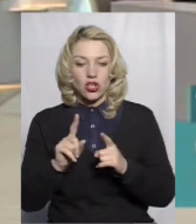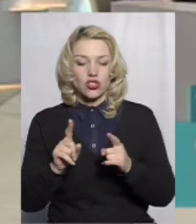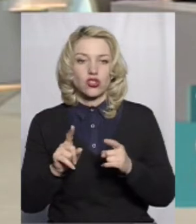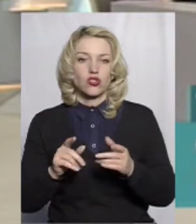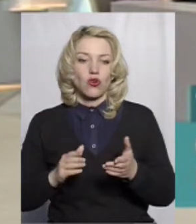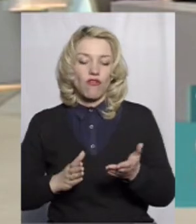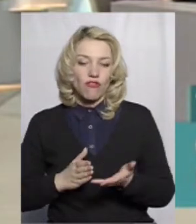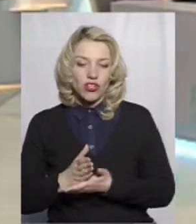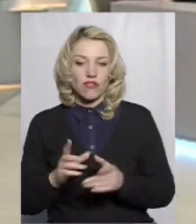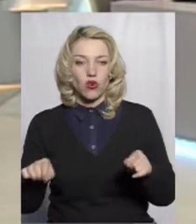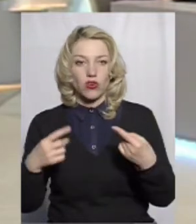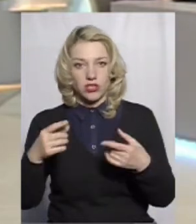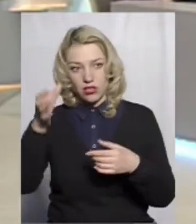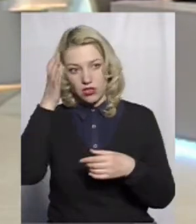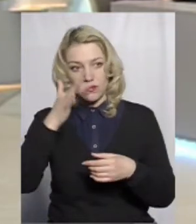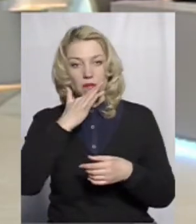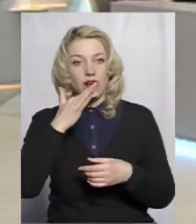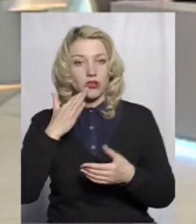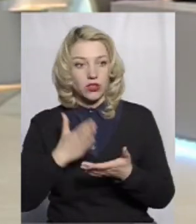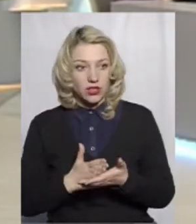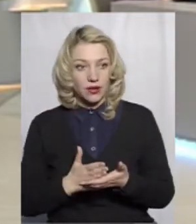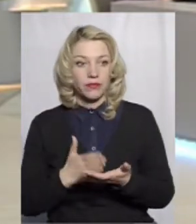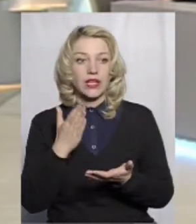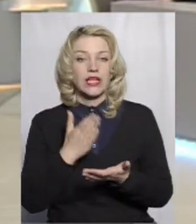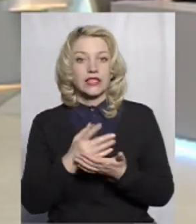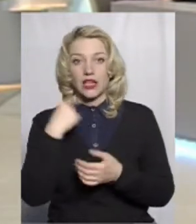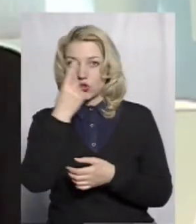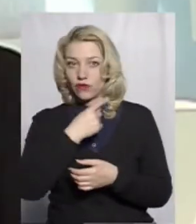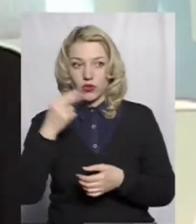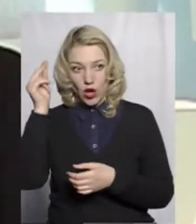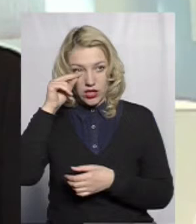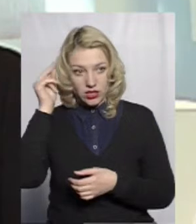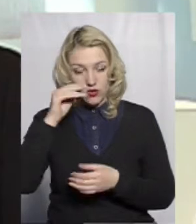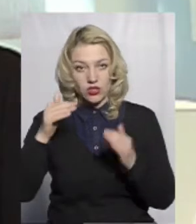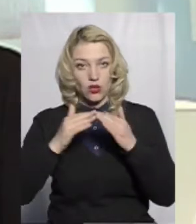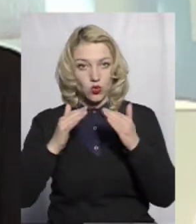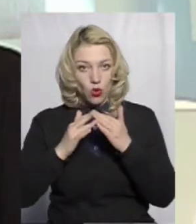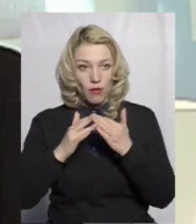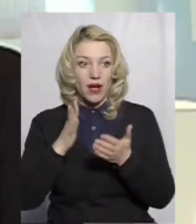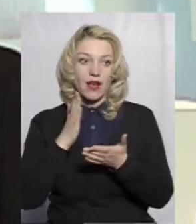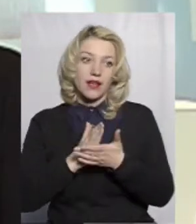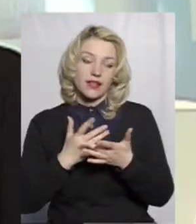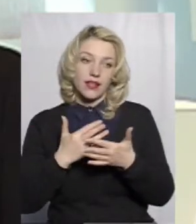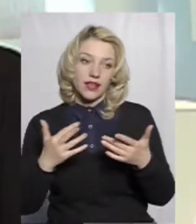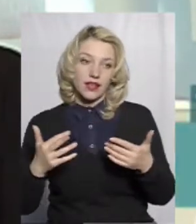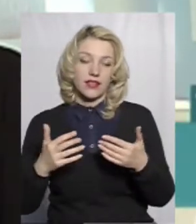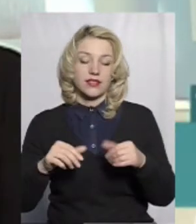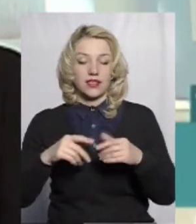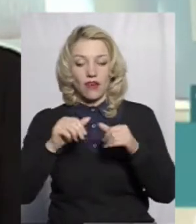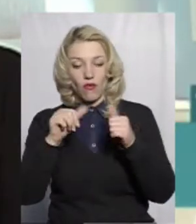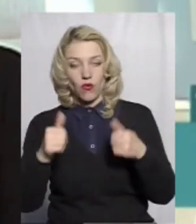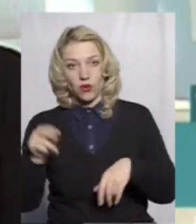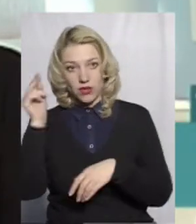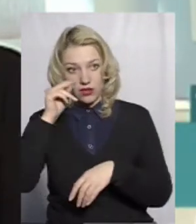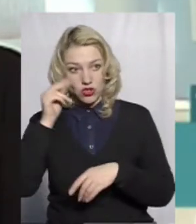організації освіти є достатньо багато. Є індивідуальне навчання вдома. Є різного роду інші форми